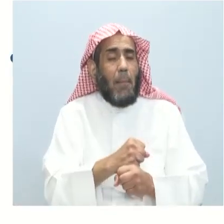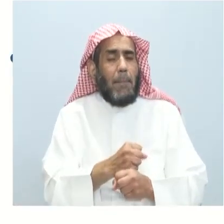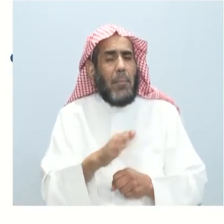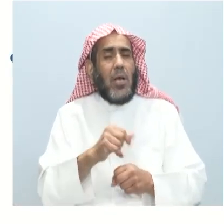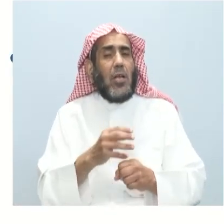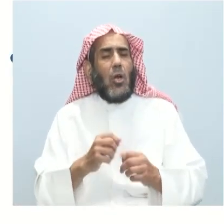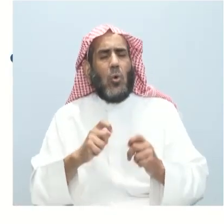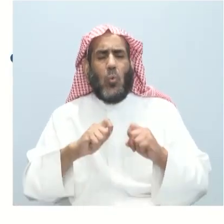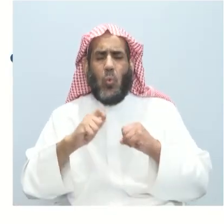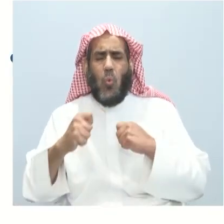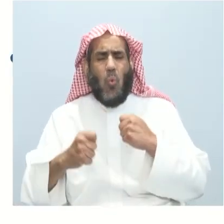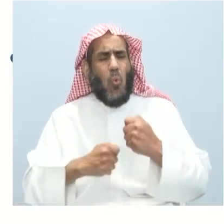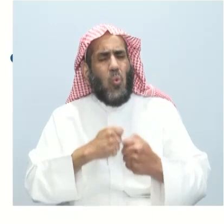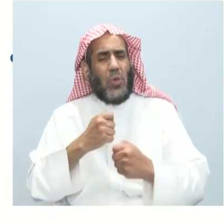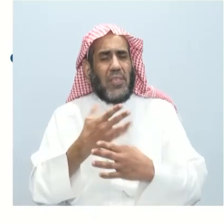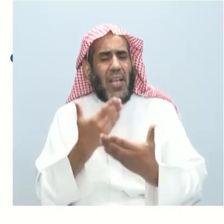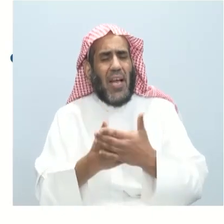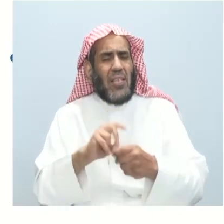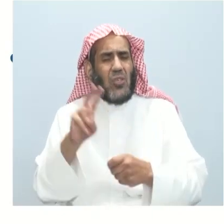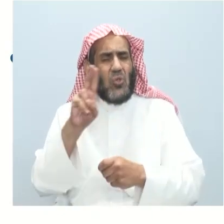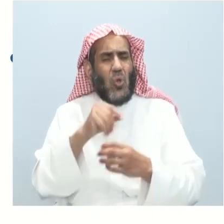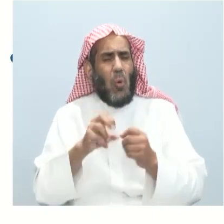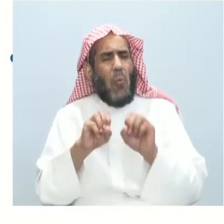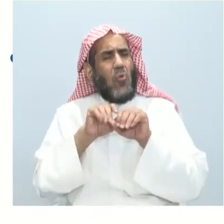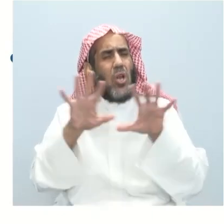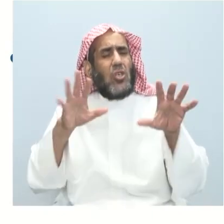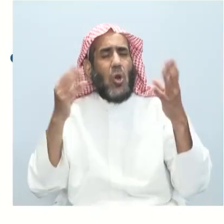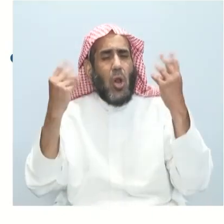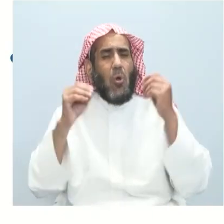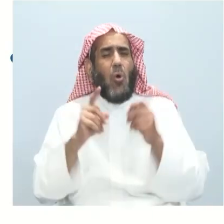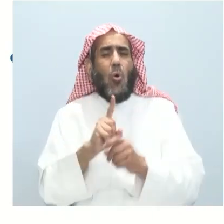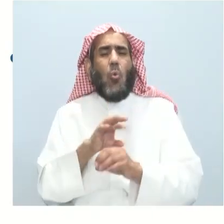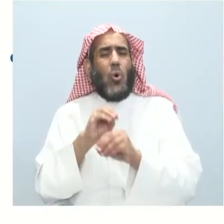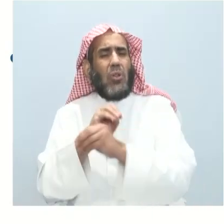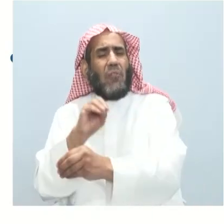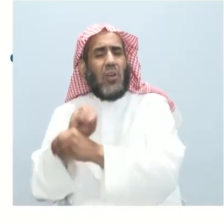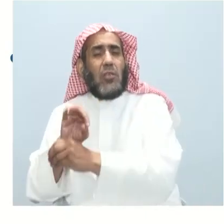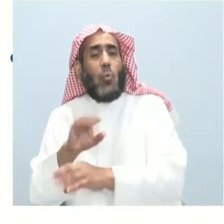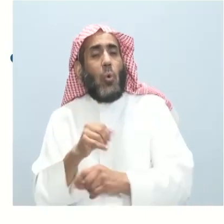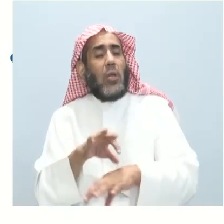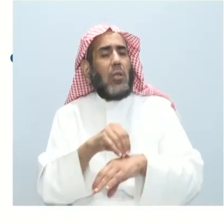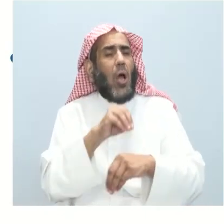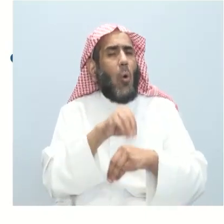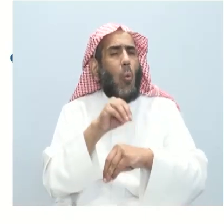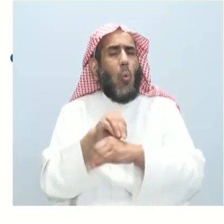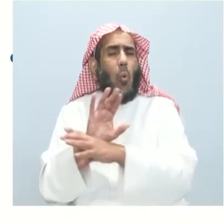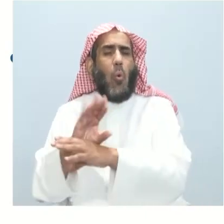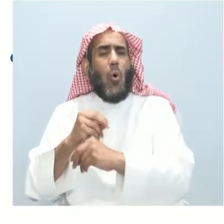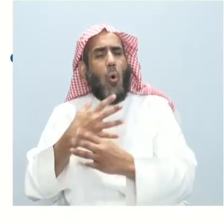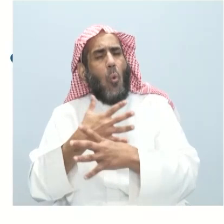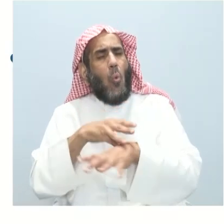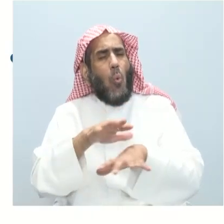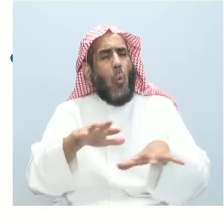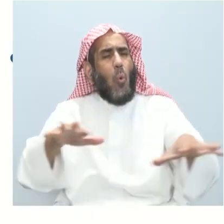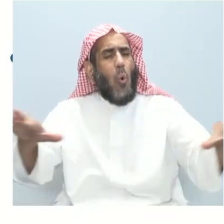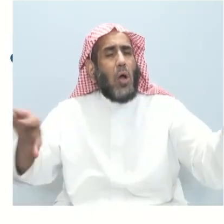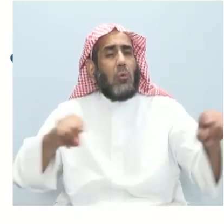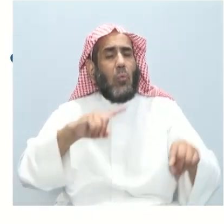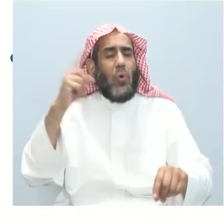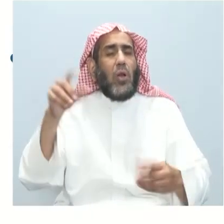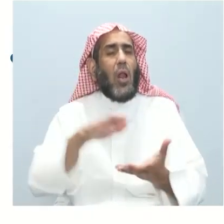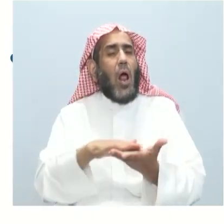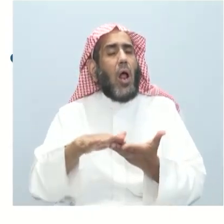وسلم اجتهد الصحابه رضي الله عنهم في نشر العلم وتفقيه الناس ودعوتهم وانتشروا في انحاء الارض